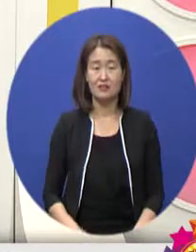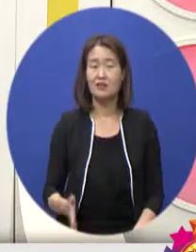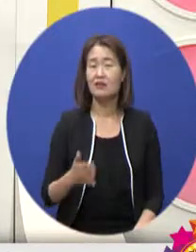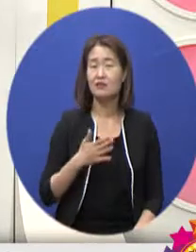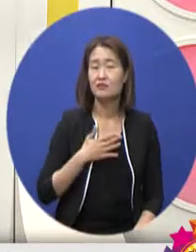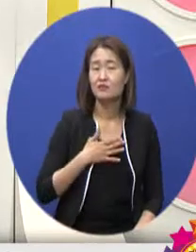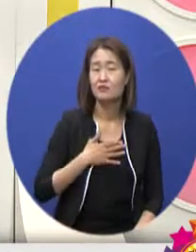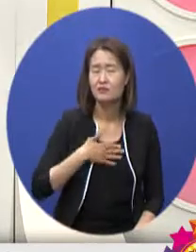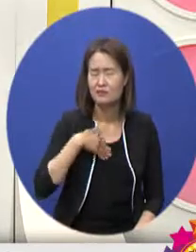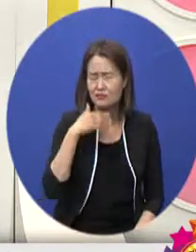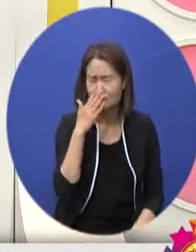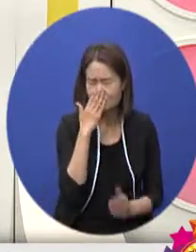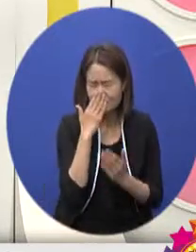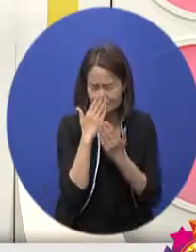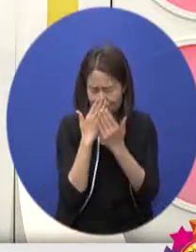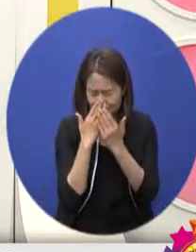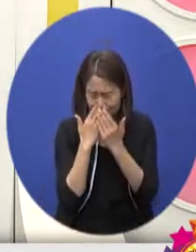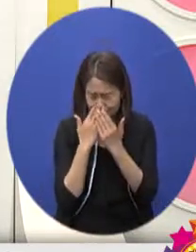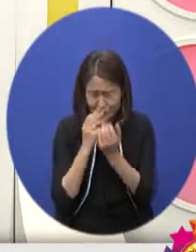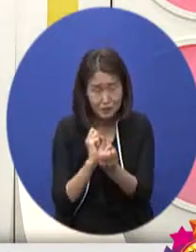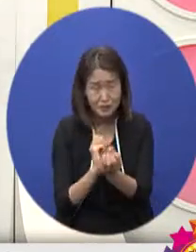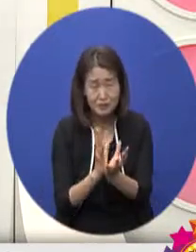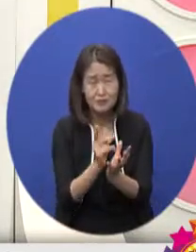내 순정의